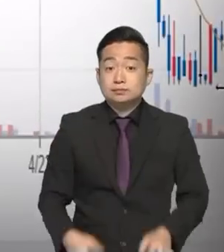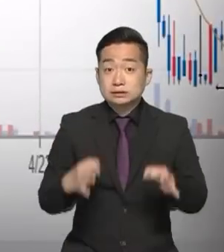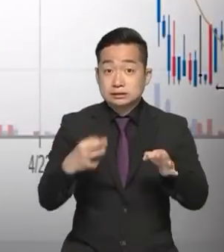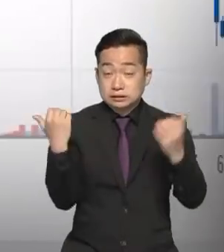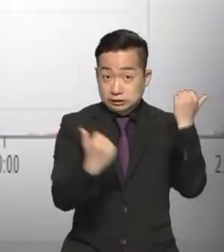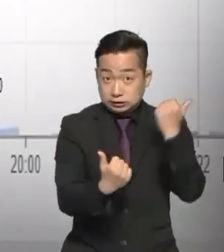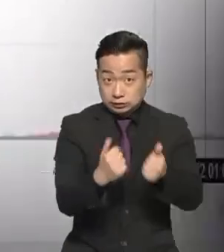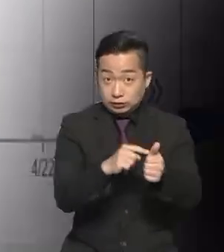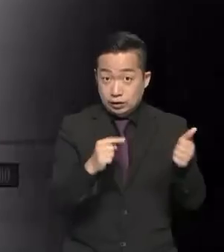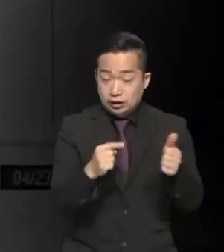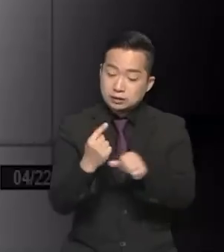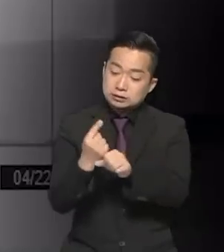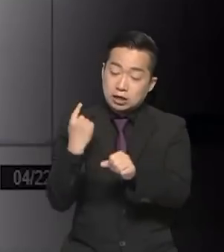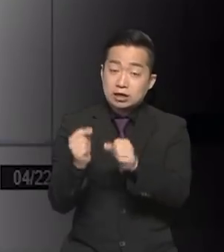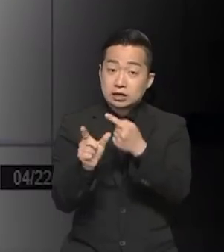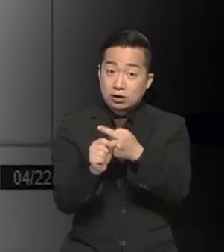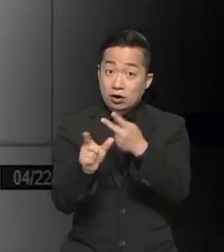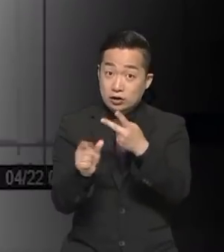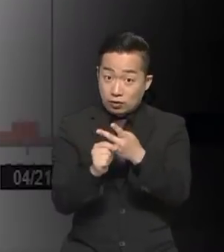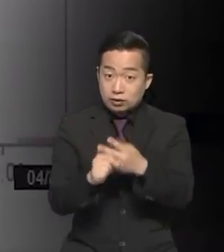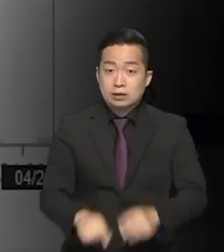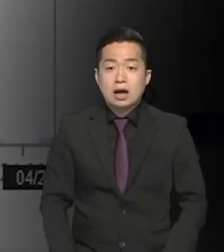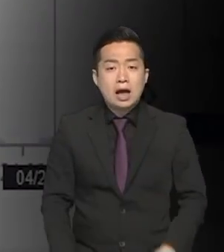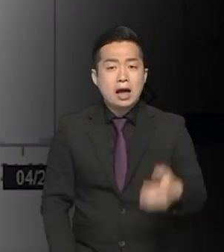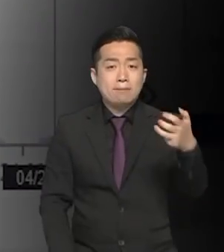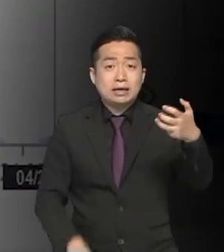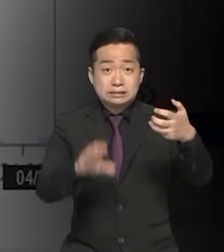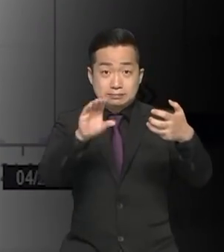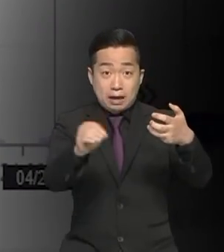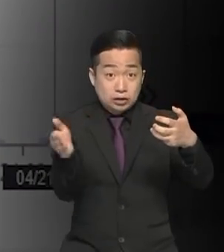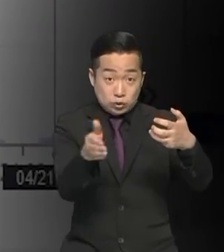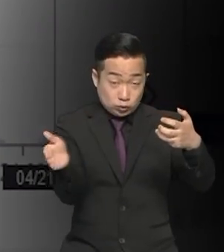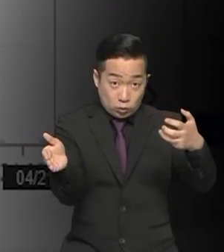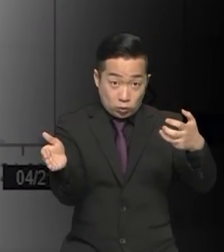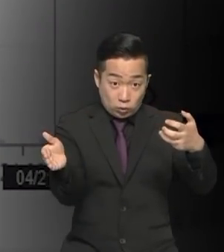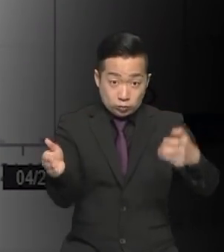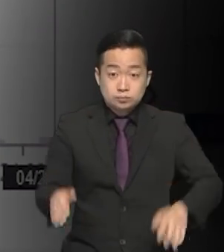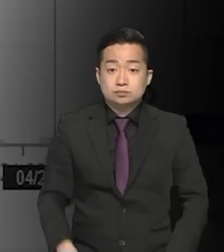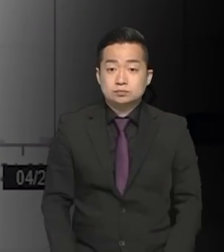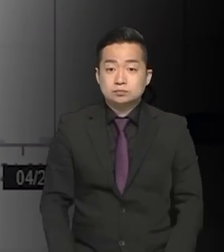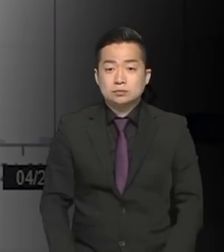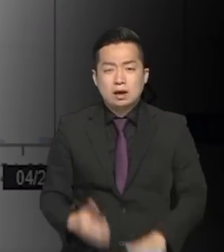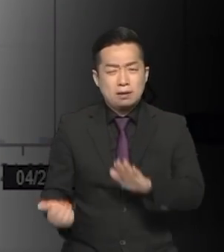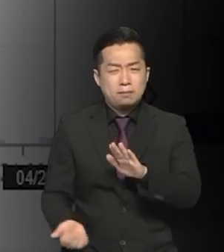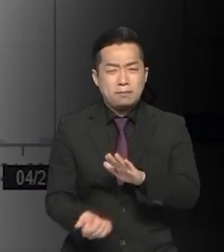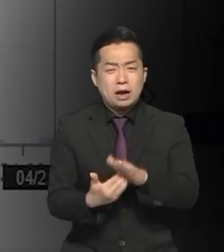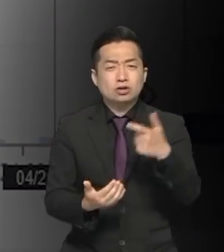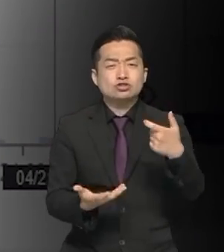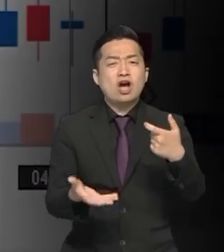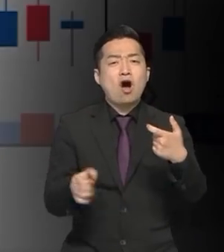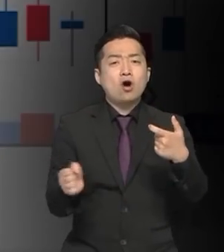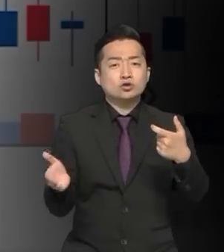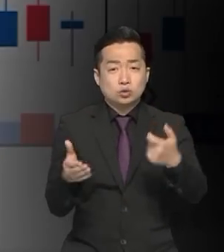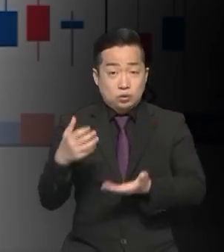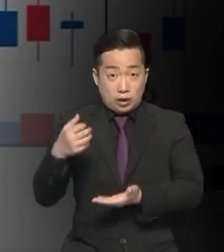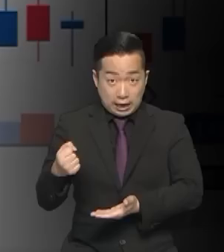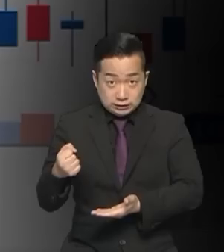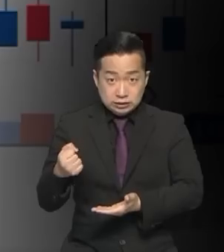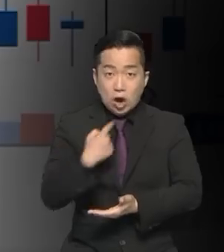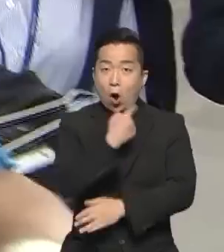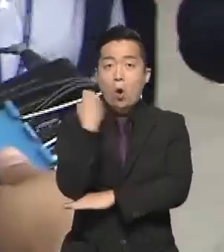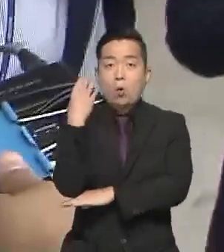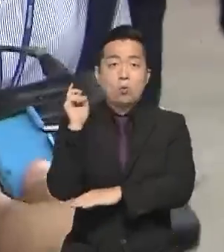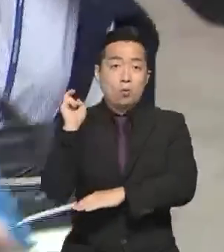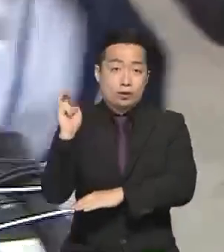지난해 1월에서 2월 이 코인을 80만여 개, 당시 시세로 최고 60억 원어치를 보유했다고 한 언론사가